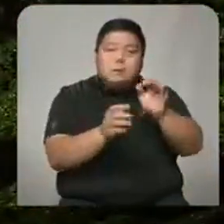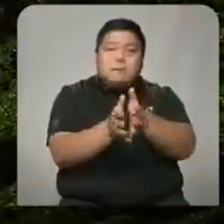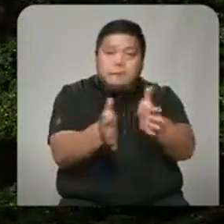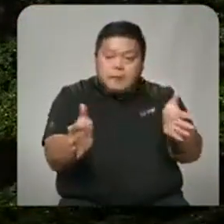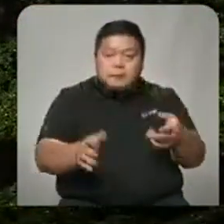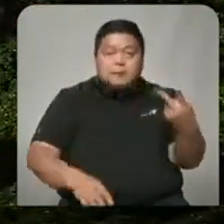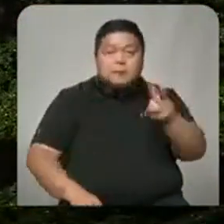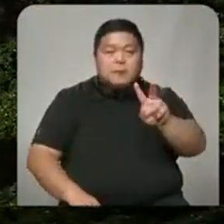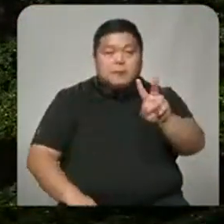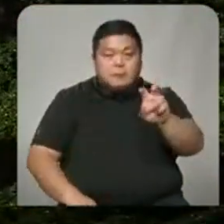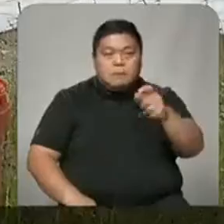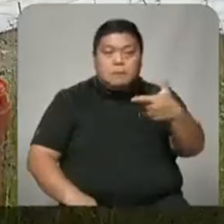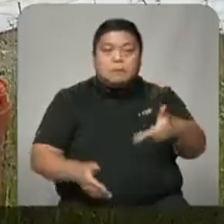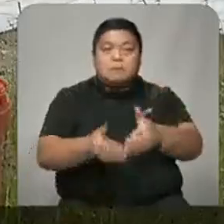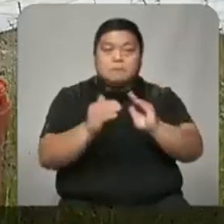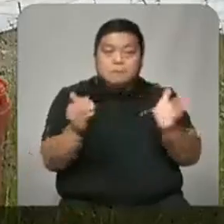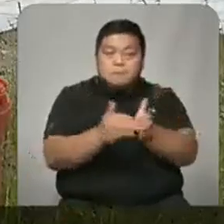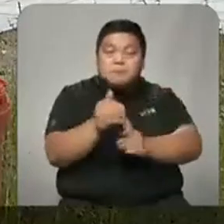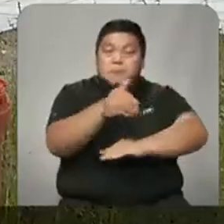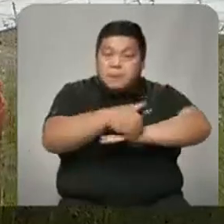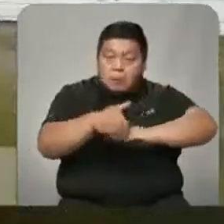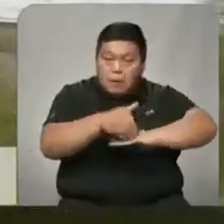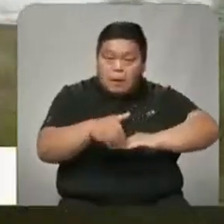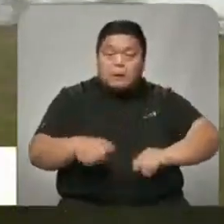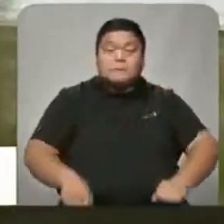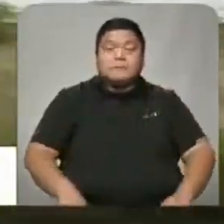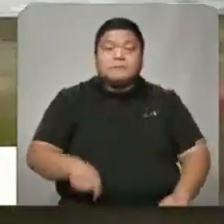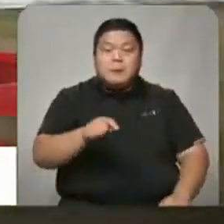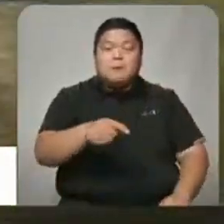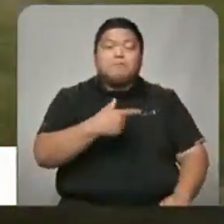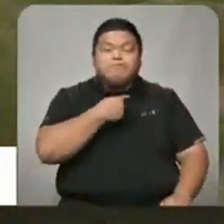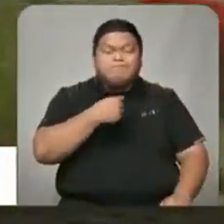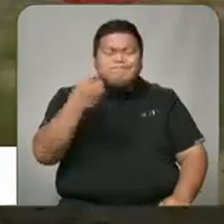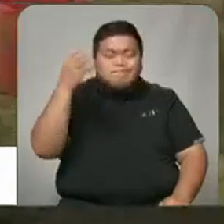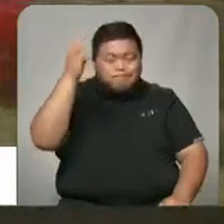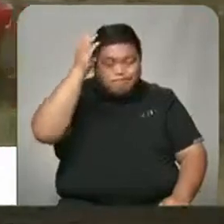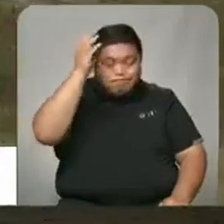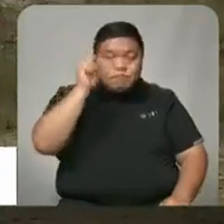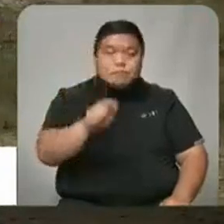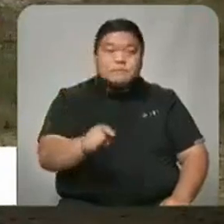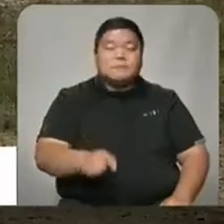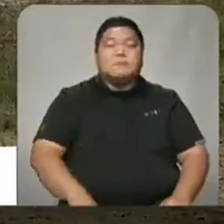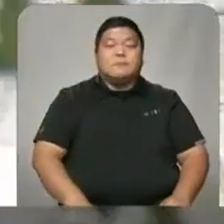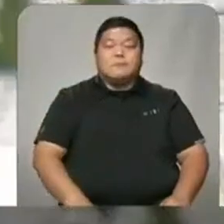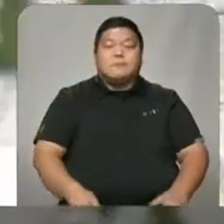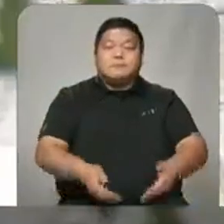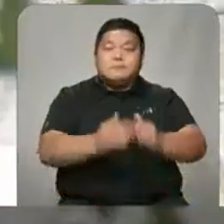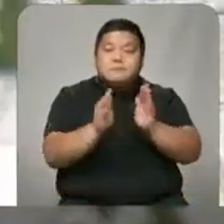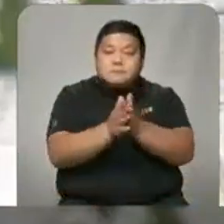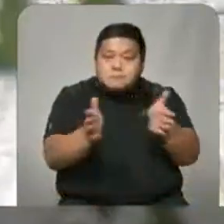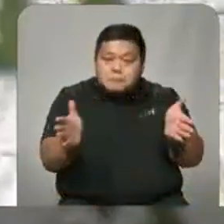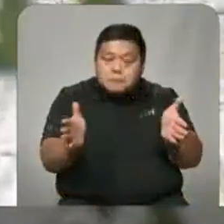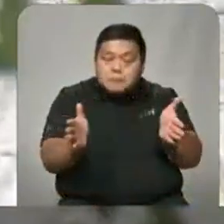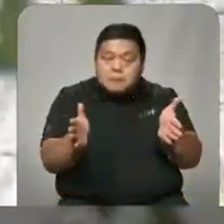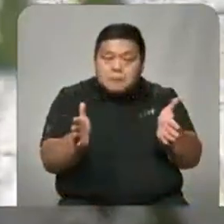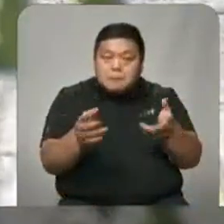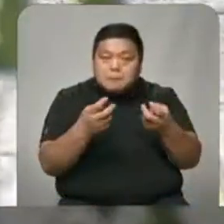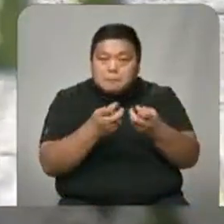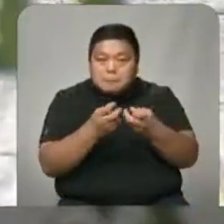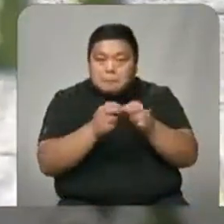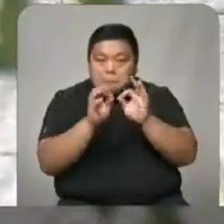목표로 다음 달 첫 삽을 뜰 예정인데 주민수관사업인만큼 공사 시작을 알리는 착공식도 관심입니다